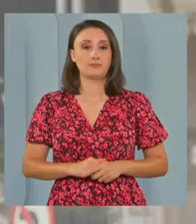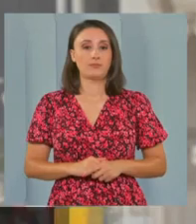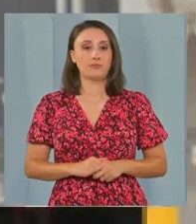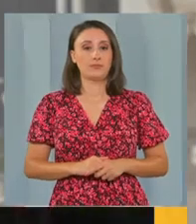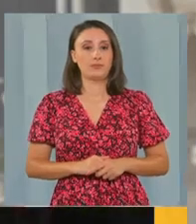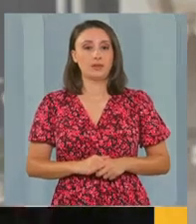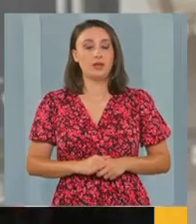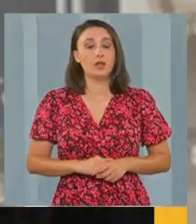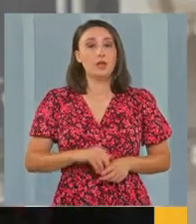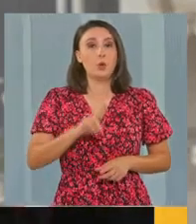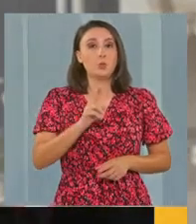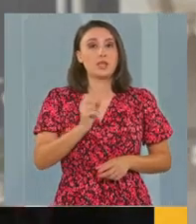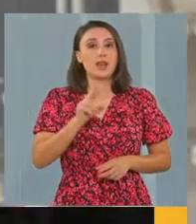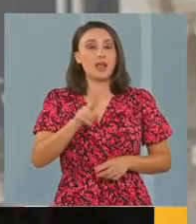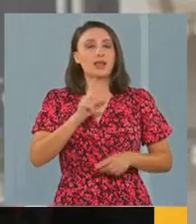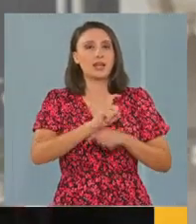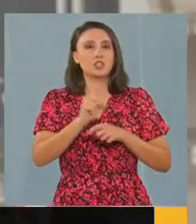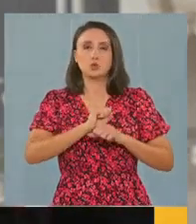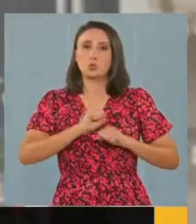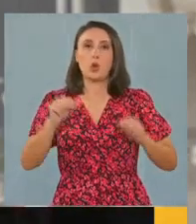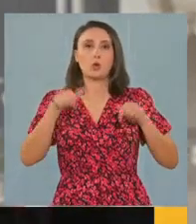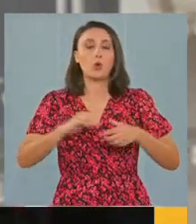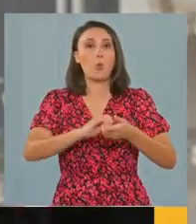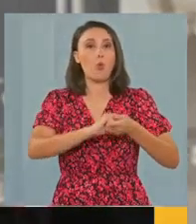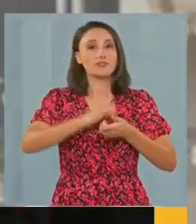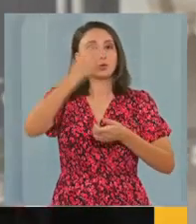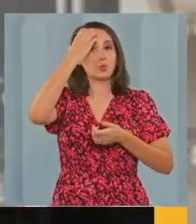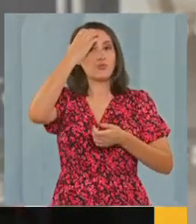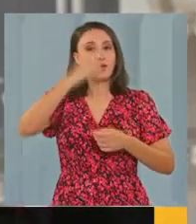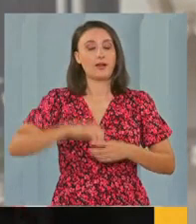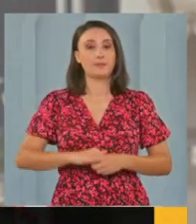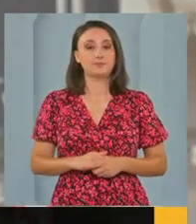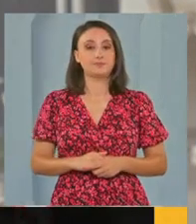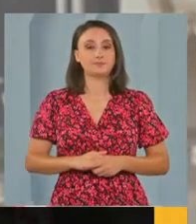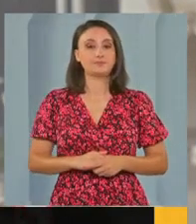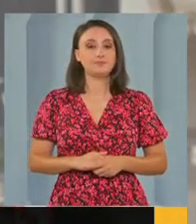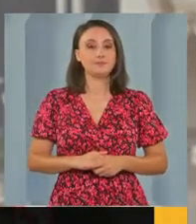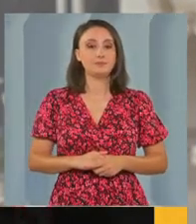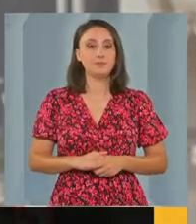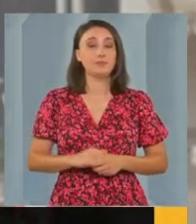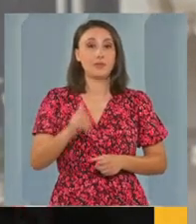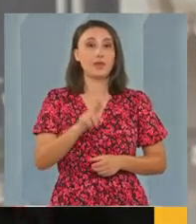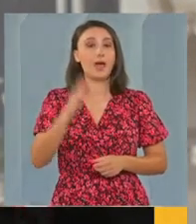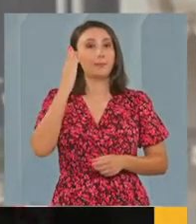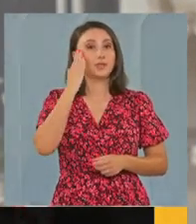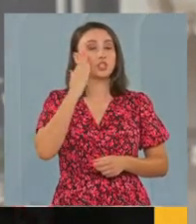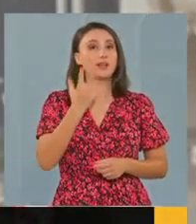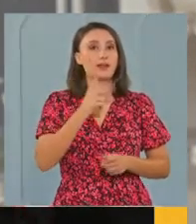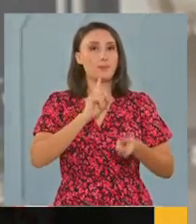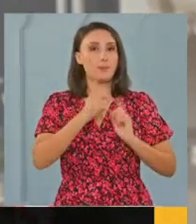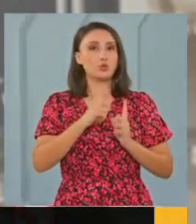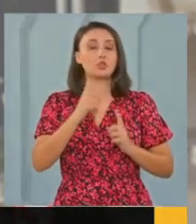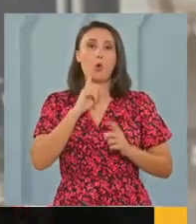Radu foarte ușor îi aduce critici dure actualei coaliții de guvernare dar și Președintele Klaus Iohannis Bogdan Oradea nu le reamintesc celor trei